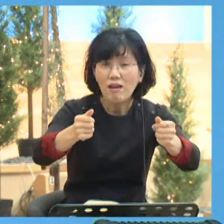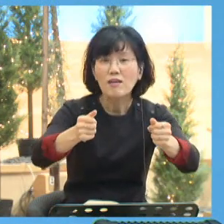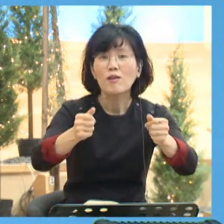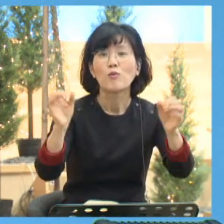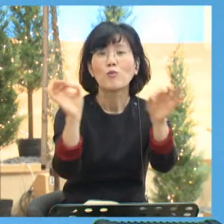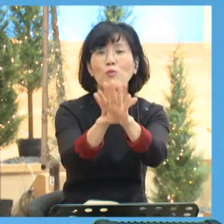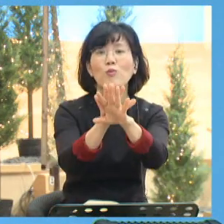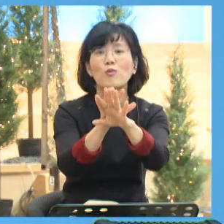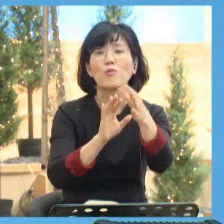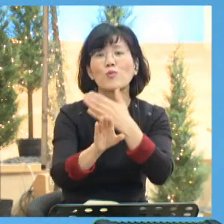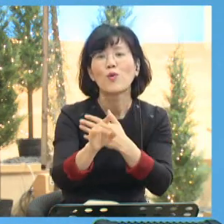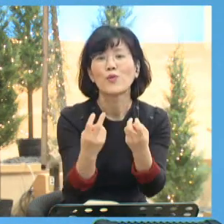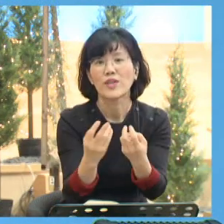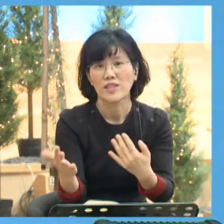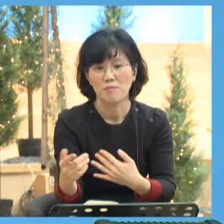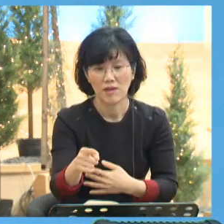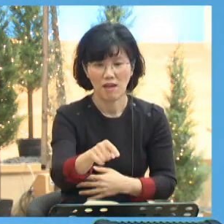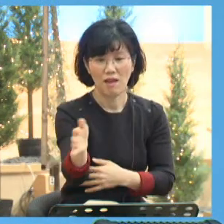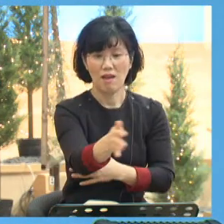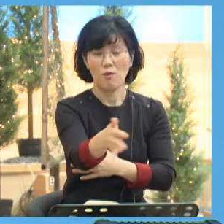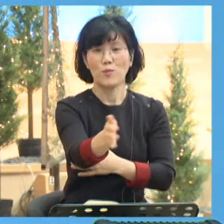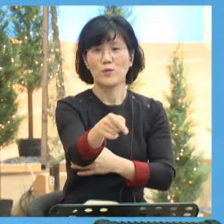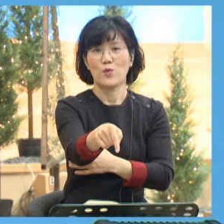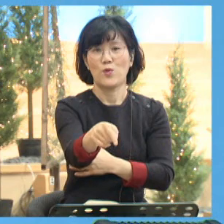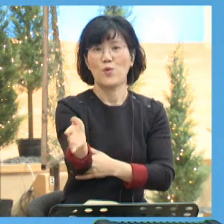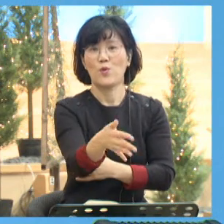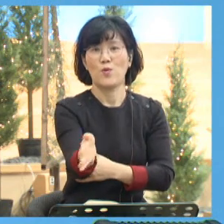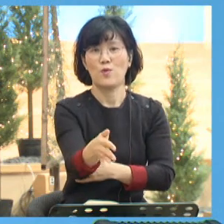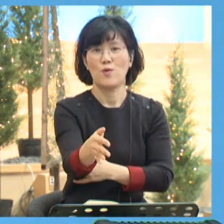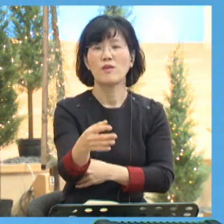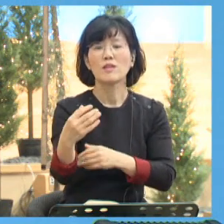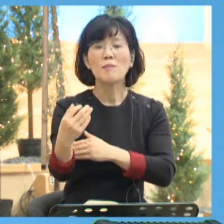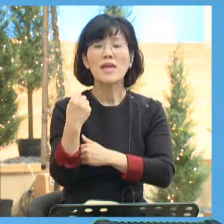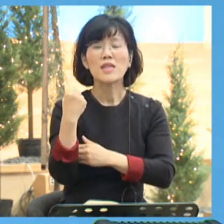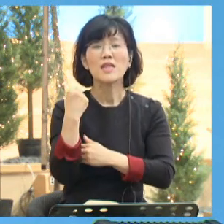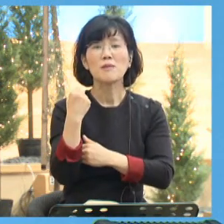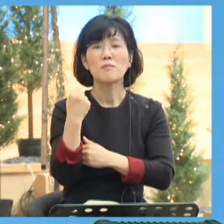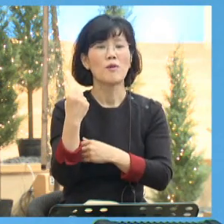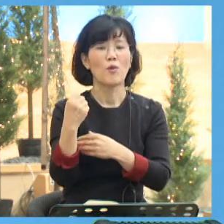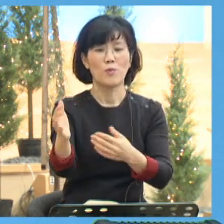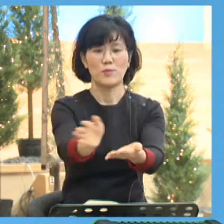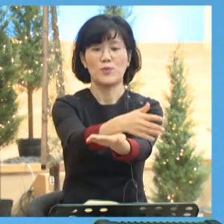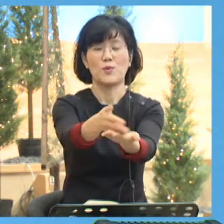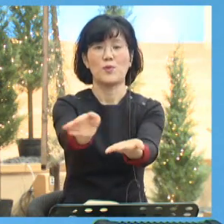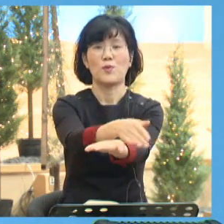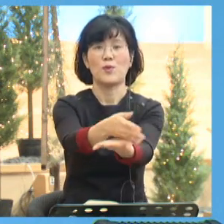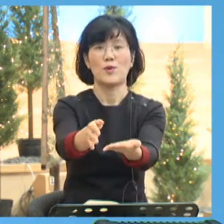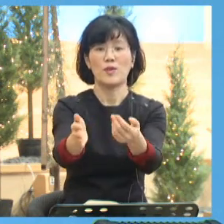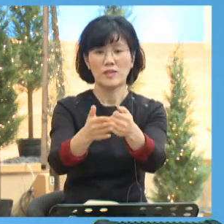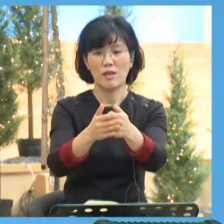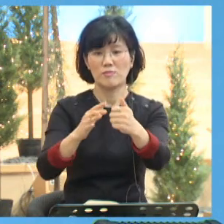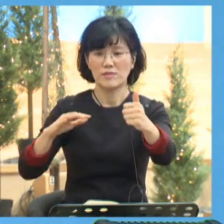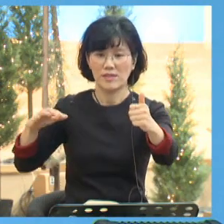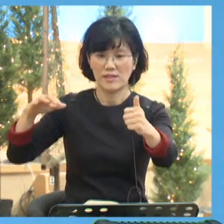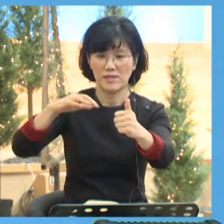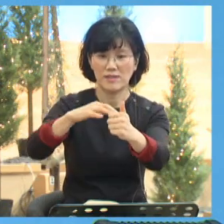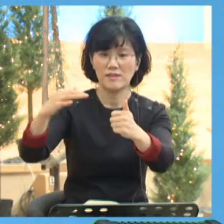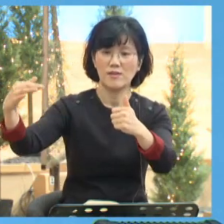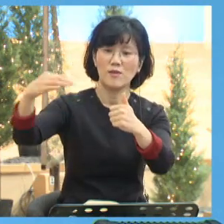되요 공백이 생기는 거죠 힘의 공백이 심 그래서 밀고 들어온 것이